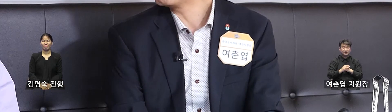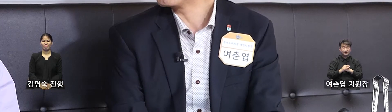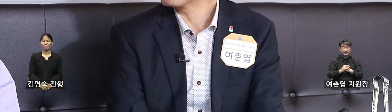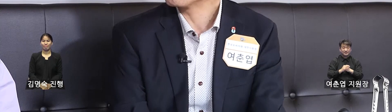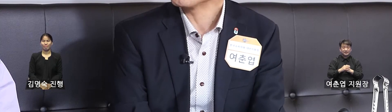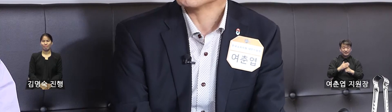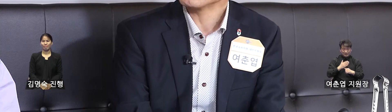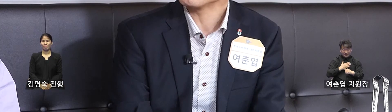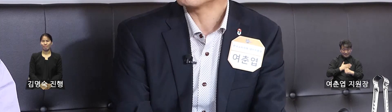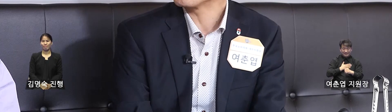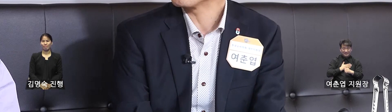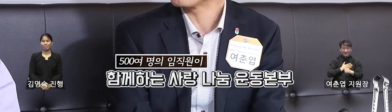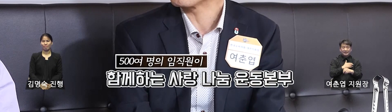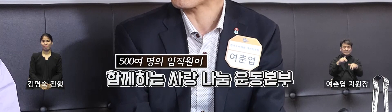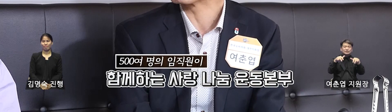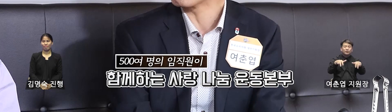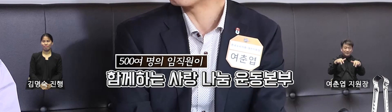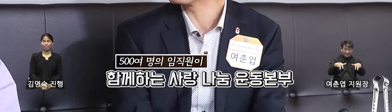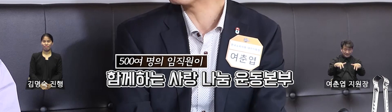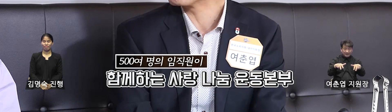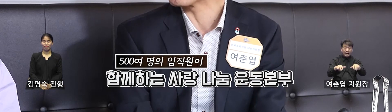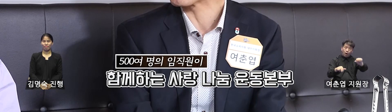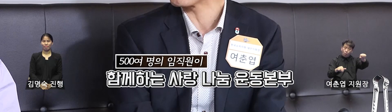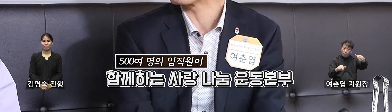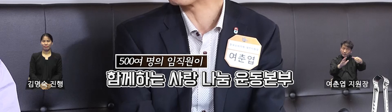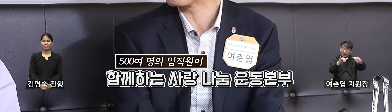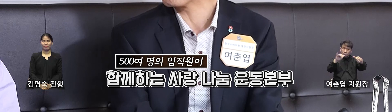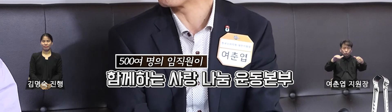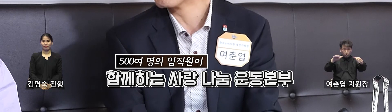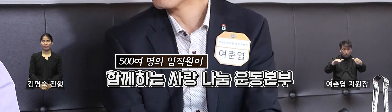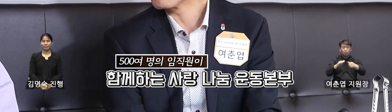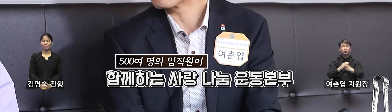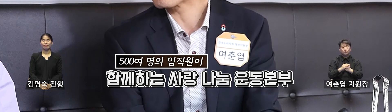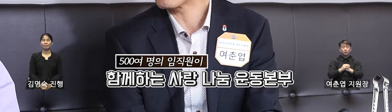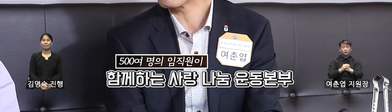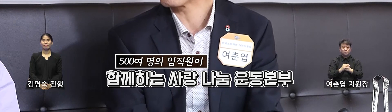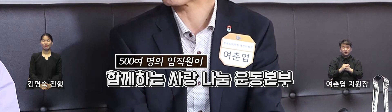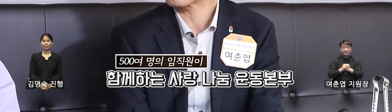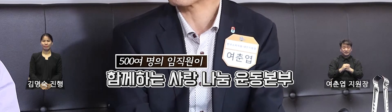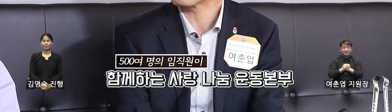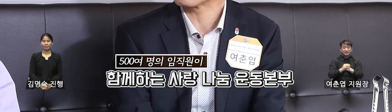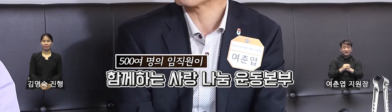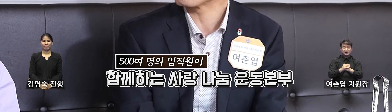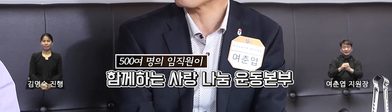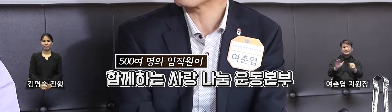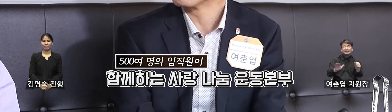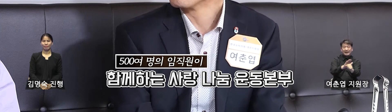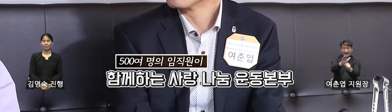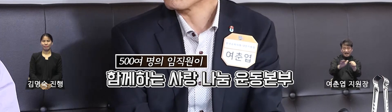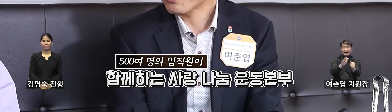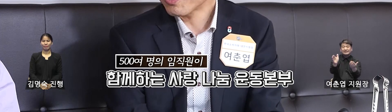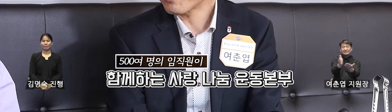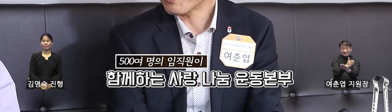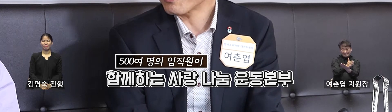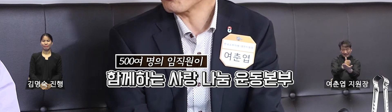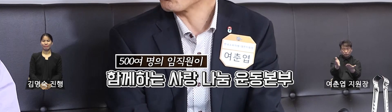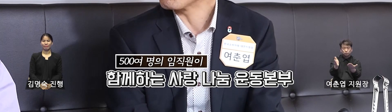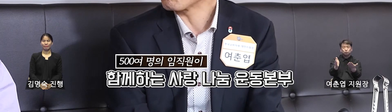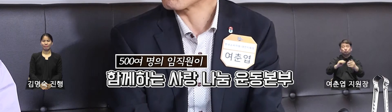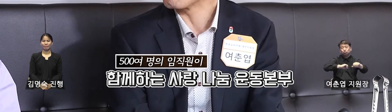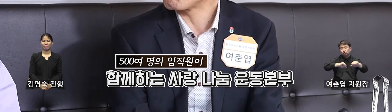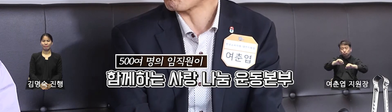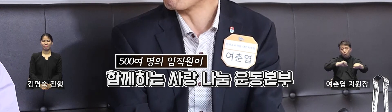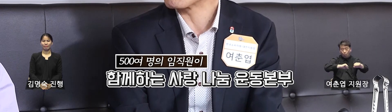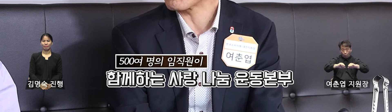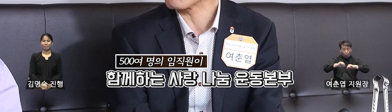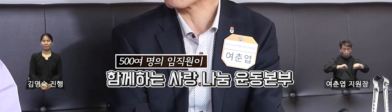그 임직원들이 지금 한 500여 명 가까이 있는데요. 사나, 사랑 나눔 저 그